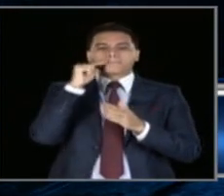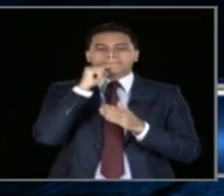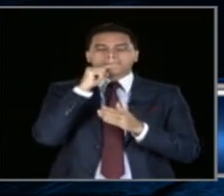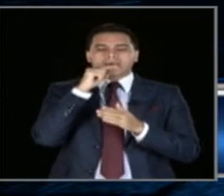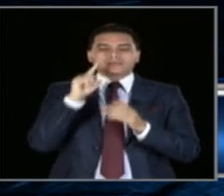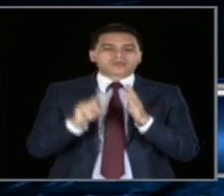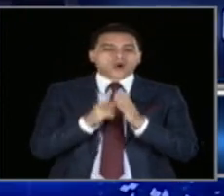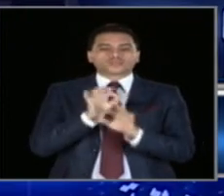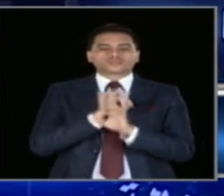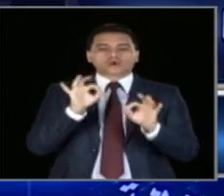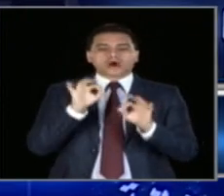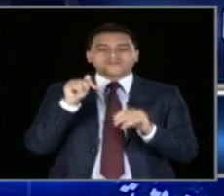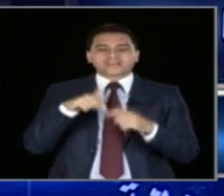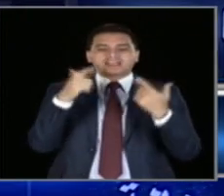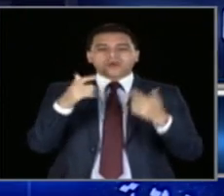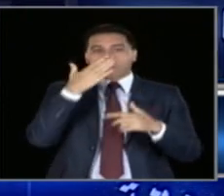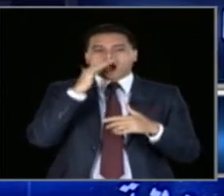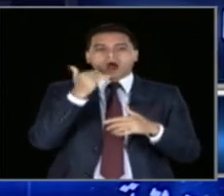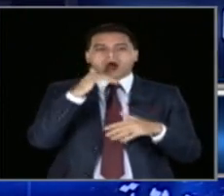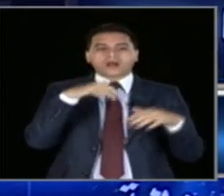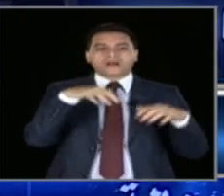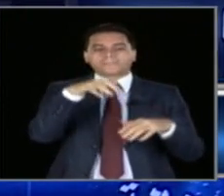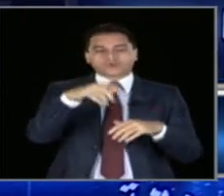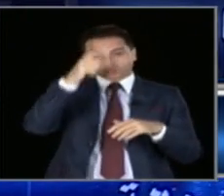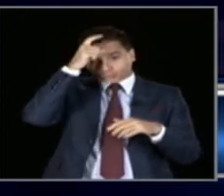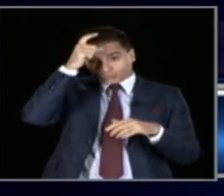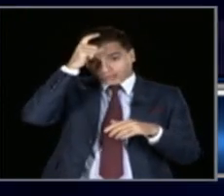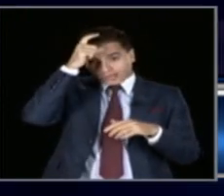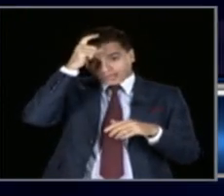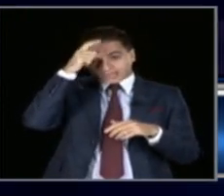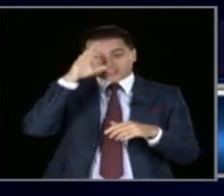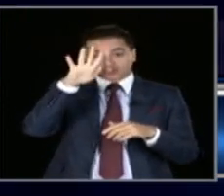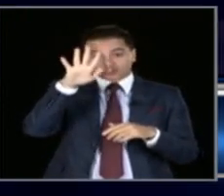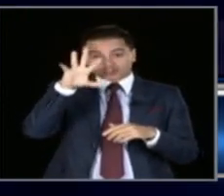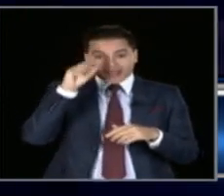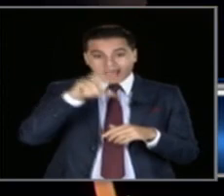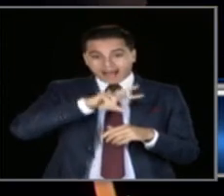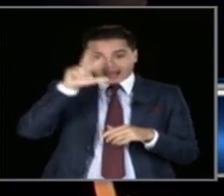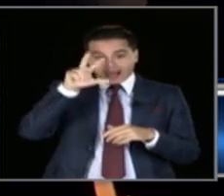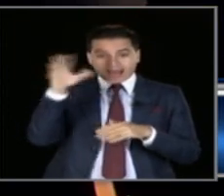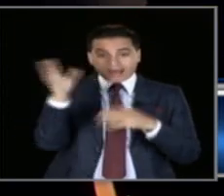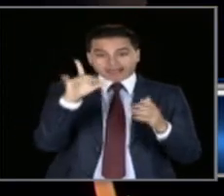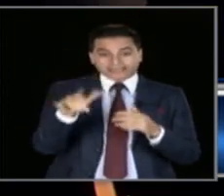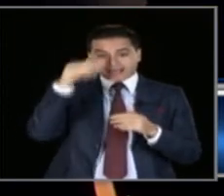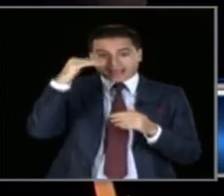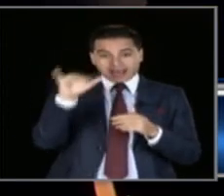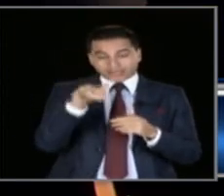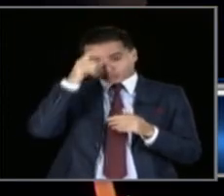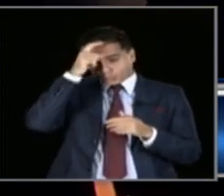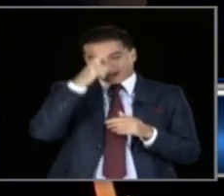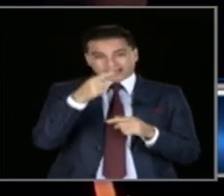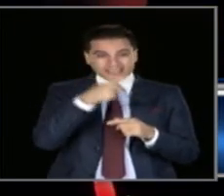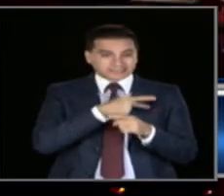هي؟ هلا فكري. تركيا. شهلة رياحي تركيا. إجابة